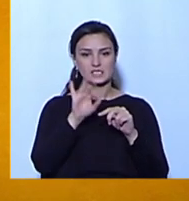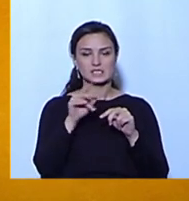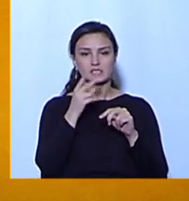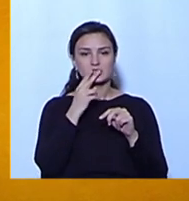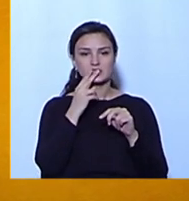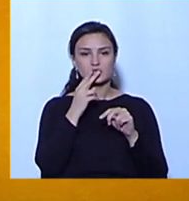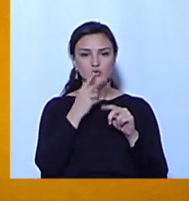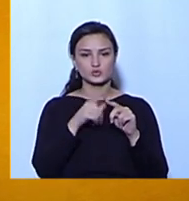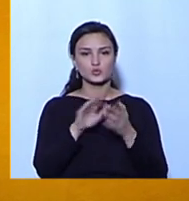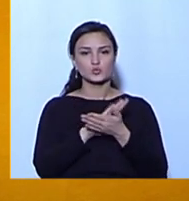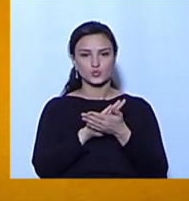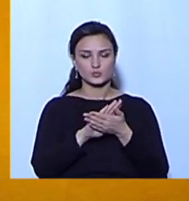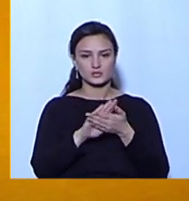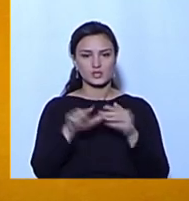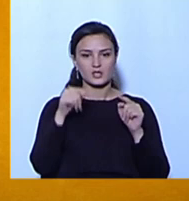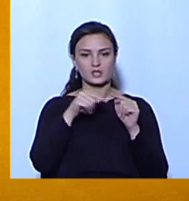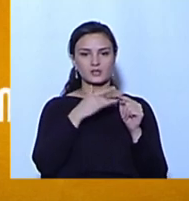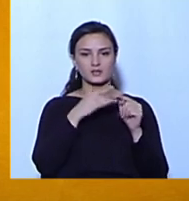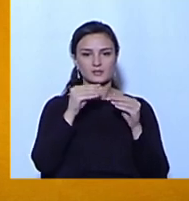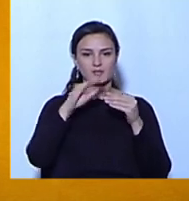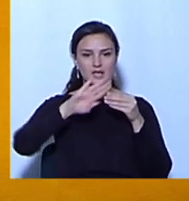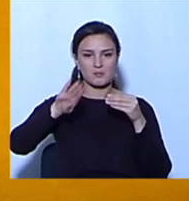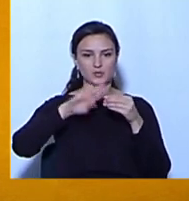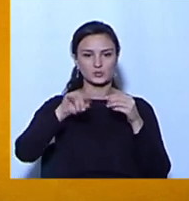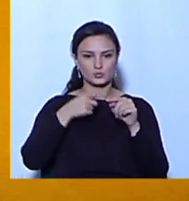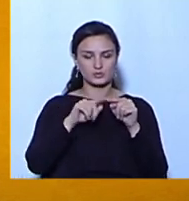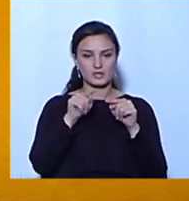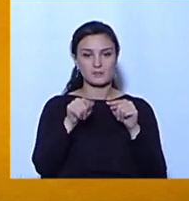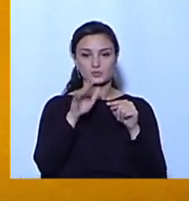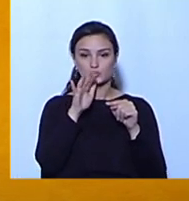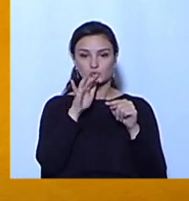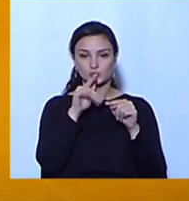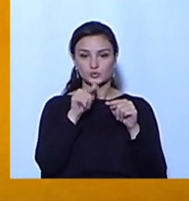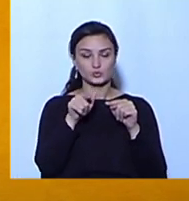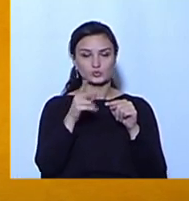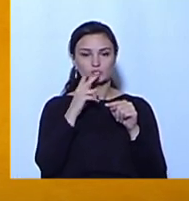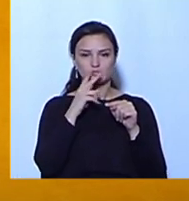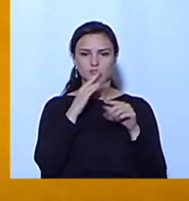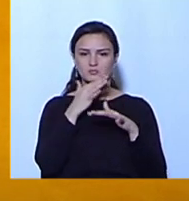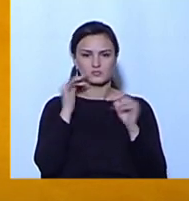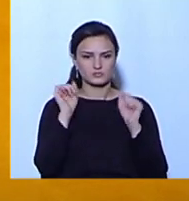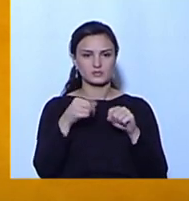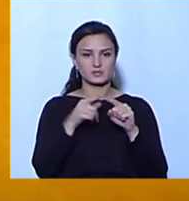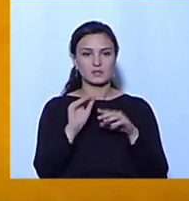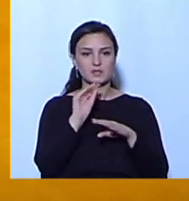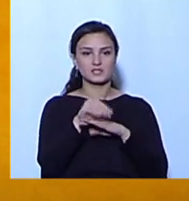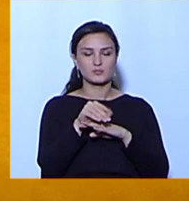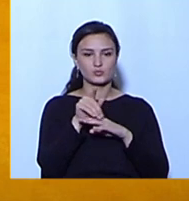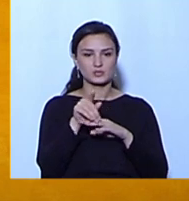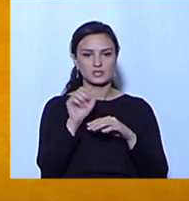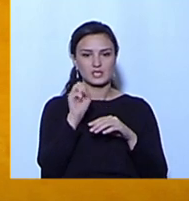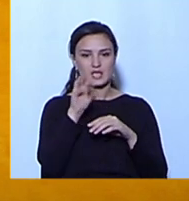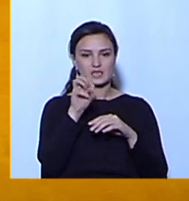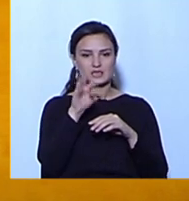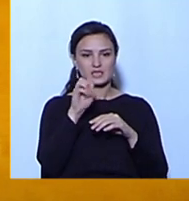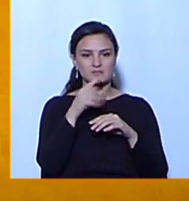ნიკოტინს მოიხმარს სუფთა, გაფილტრული სახით. ნიკოტინის დოზა უკონტროლოა. დამატებულია ანთების